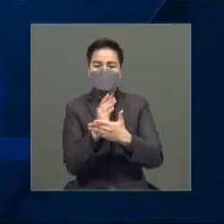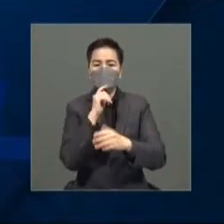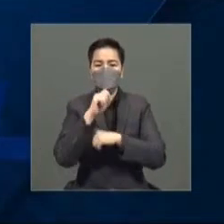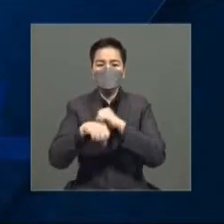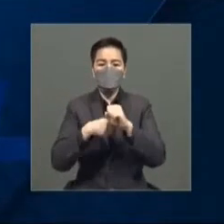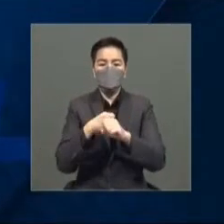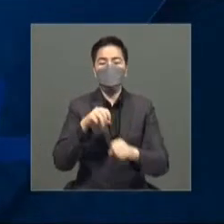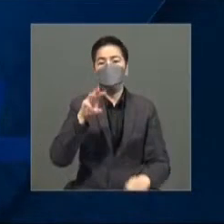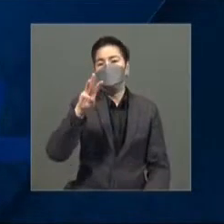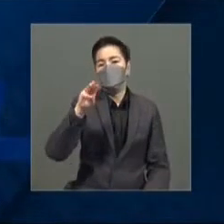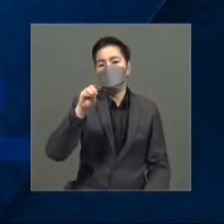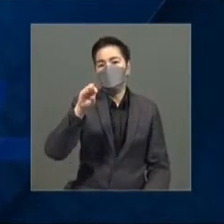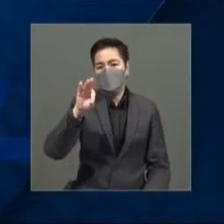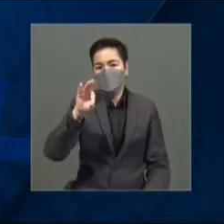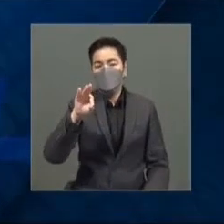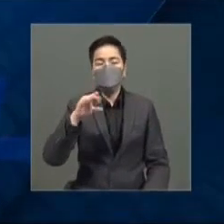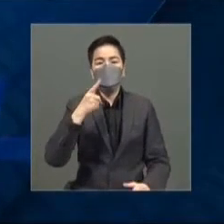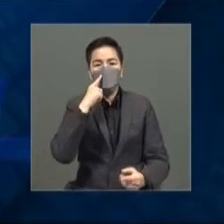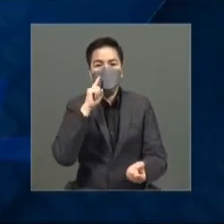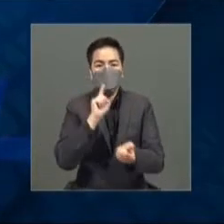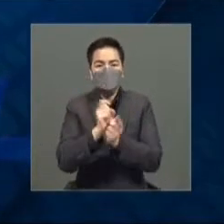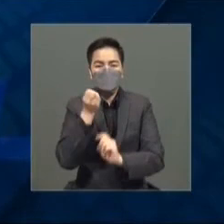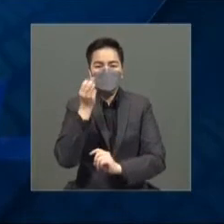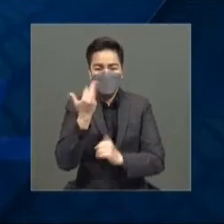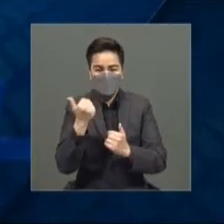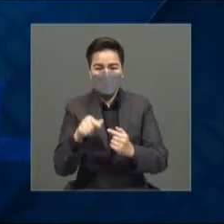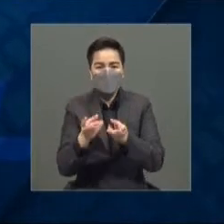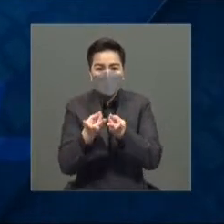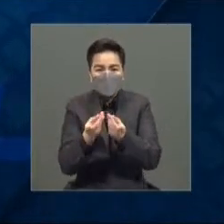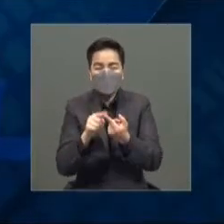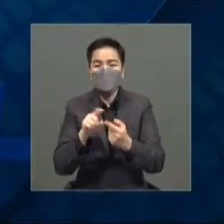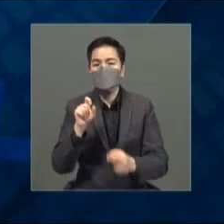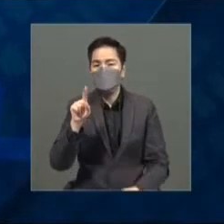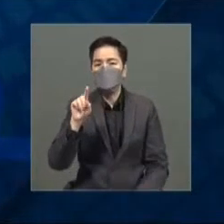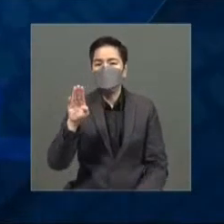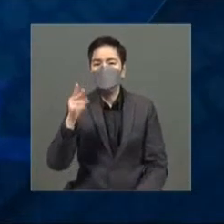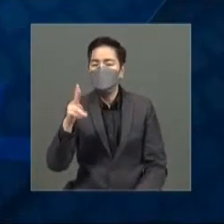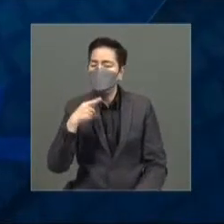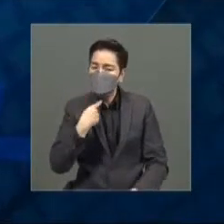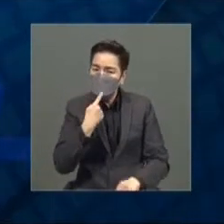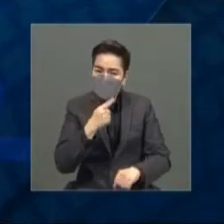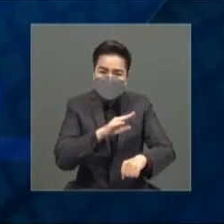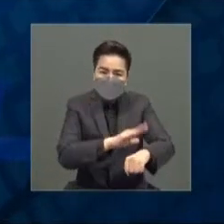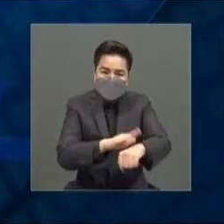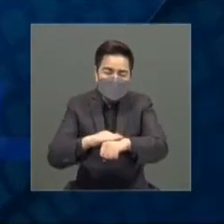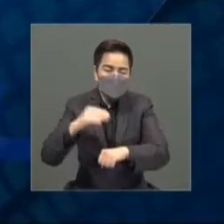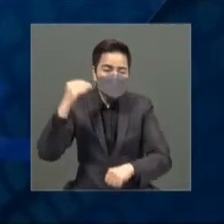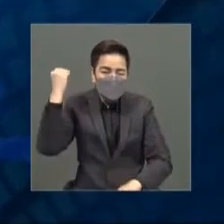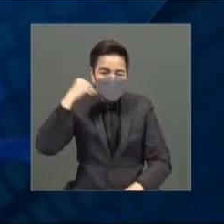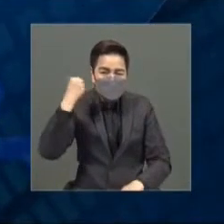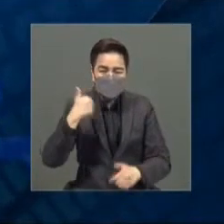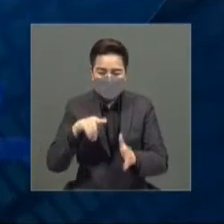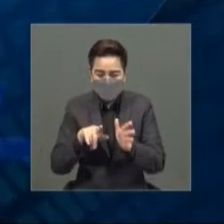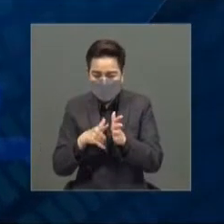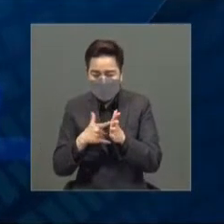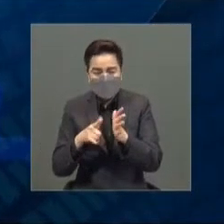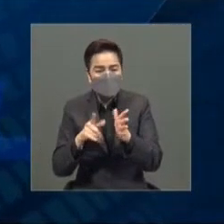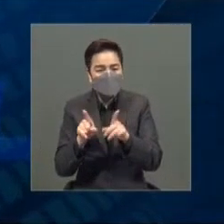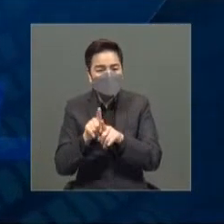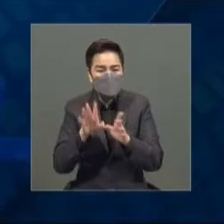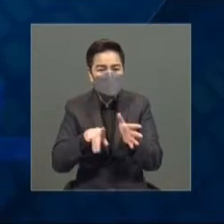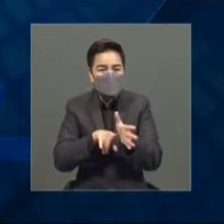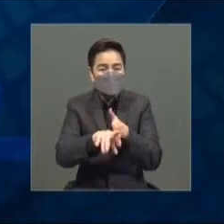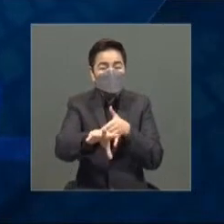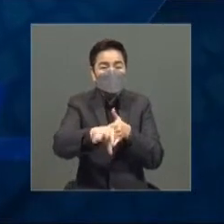คือ69ปีตรงนี้เป็นตัวเลขที่ทางศบค.ก็เน้นย้ำเสมอนะคะว่าการกระจายของผู้ติด